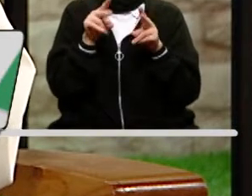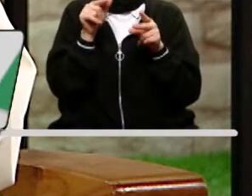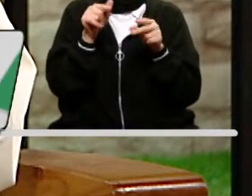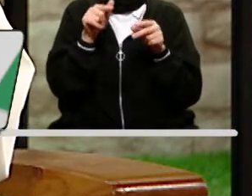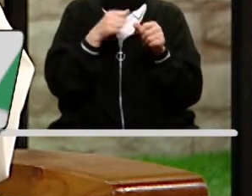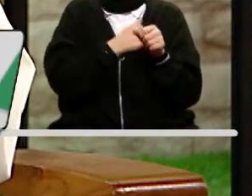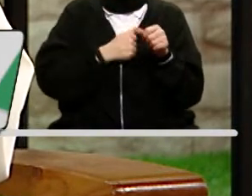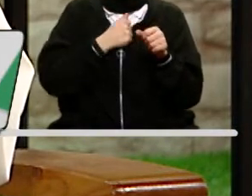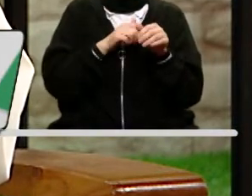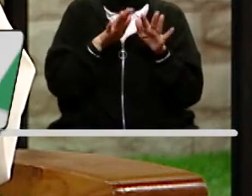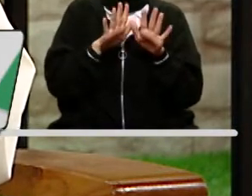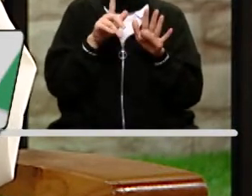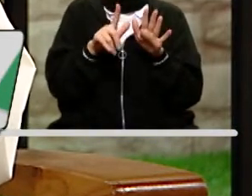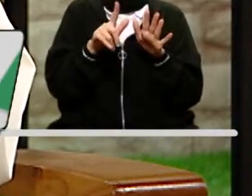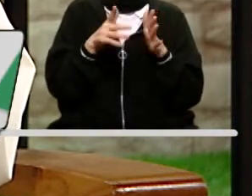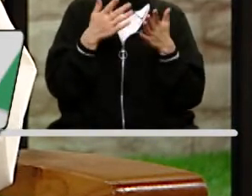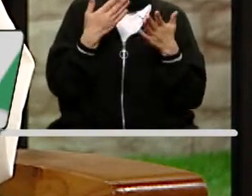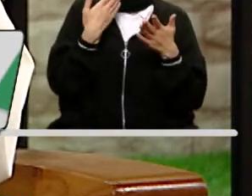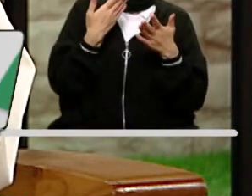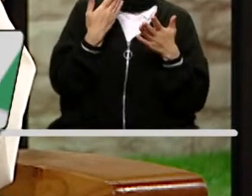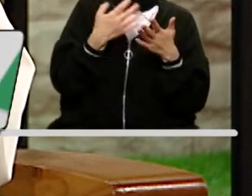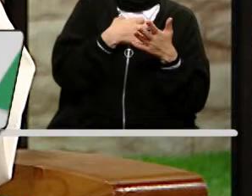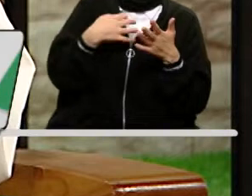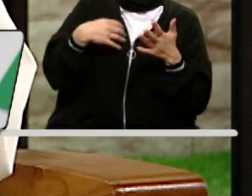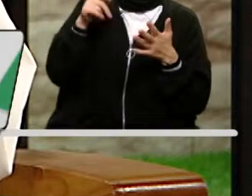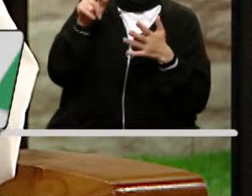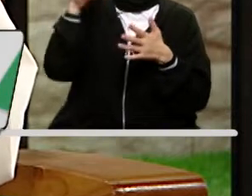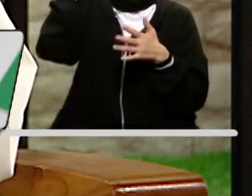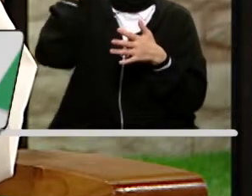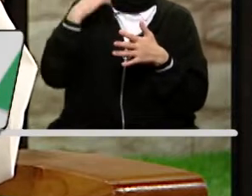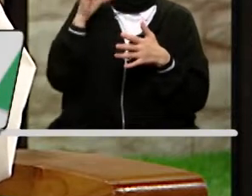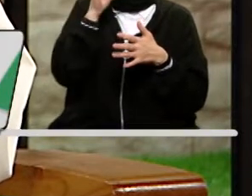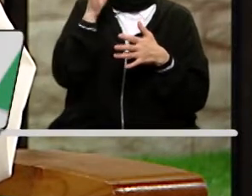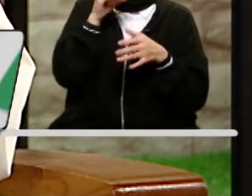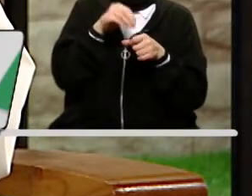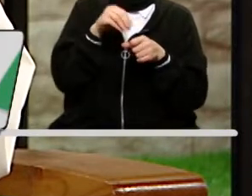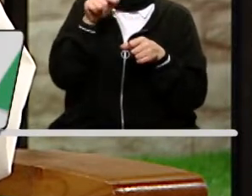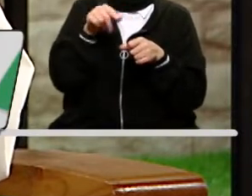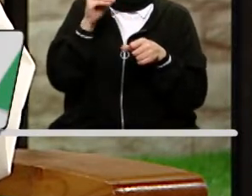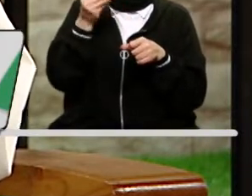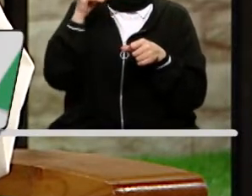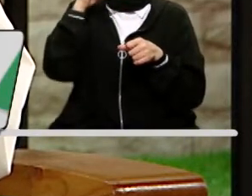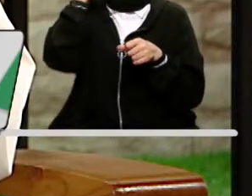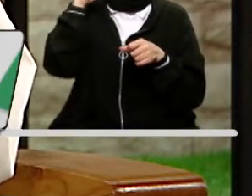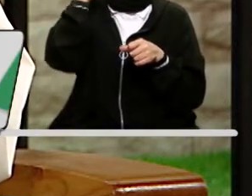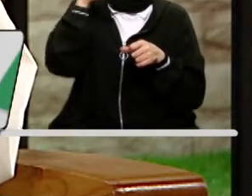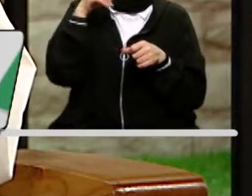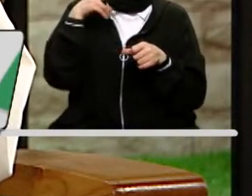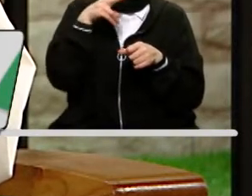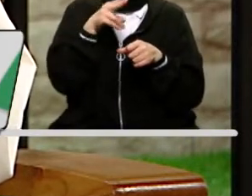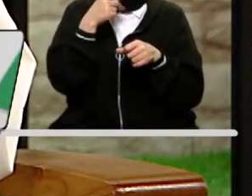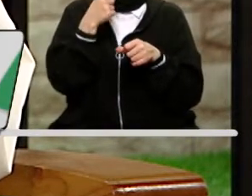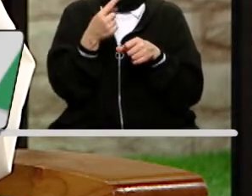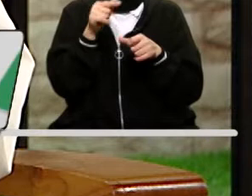için bu bebeği yaptım dese. O zaman bir değişiriz. İşte biz ne yaptık? Çocuğu orada bir engelledik, onu bir